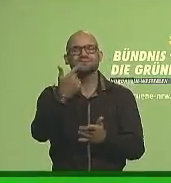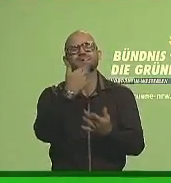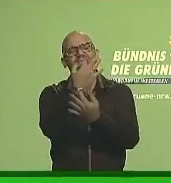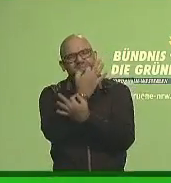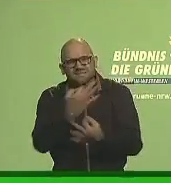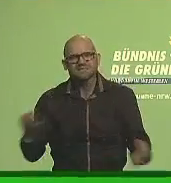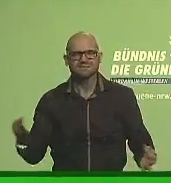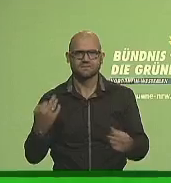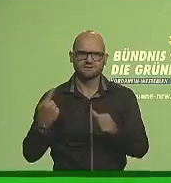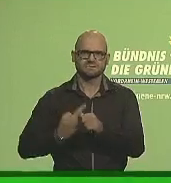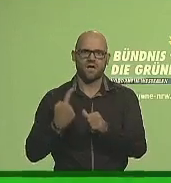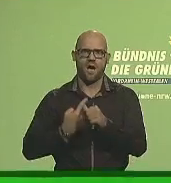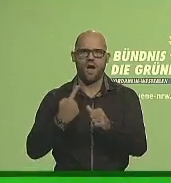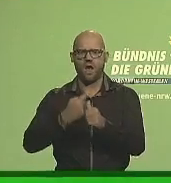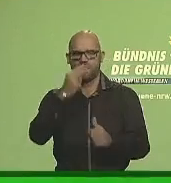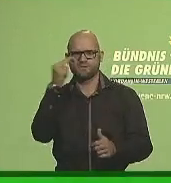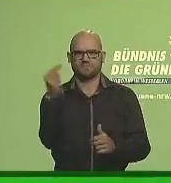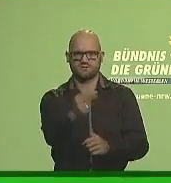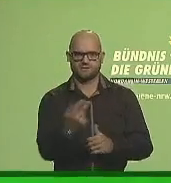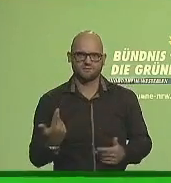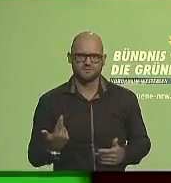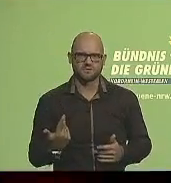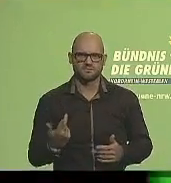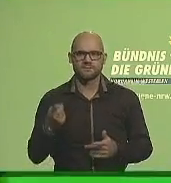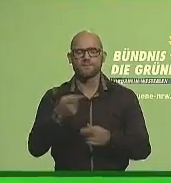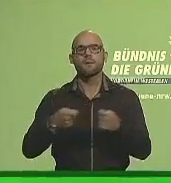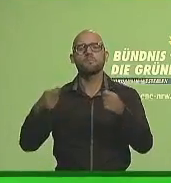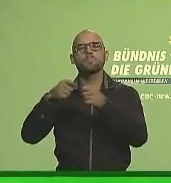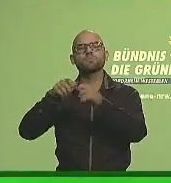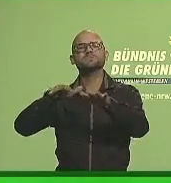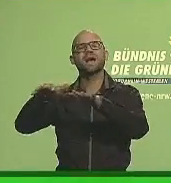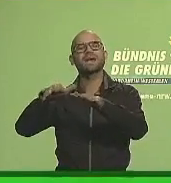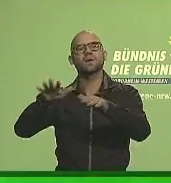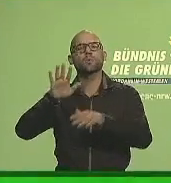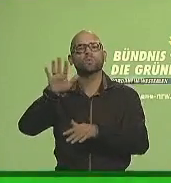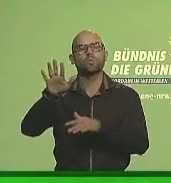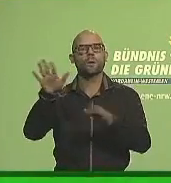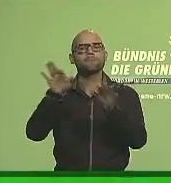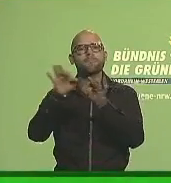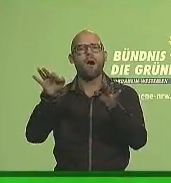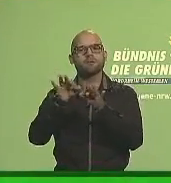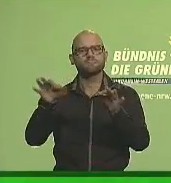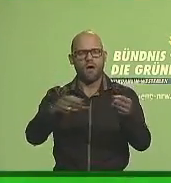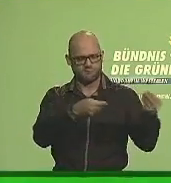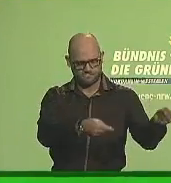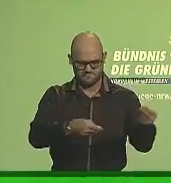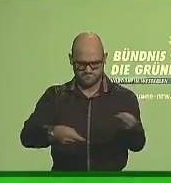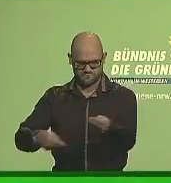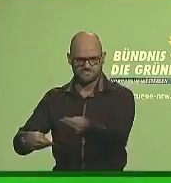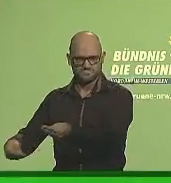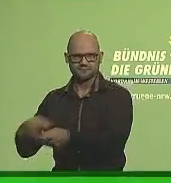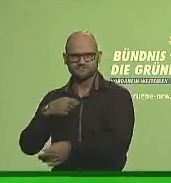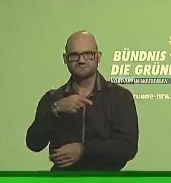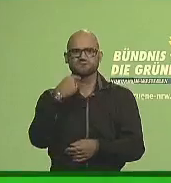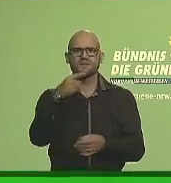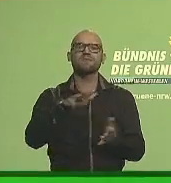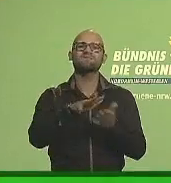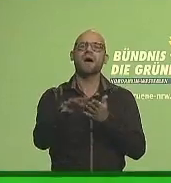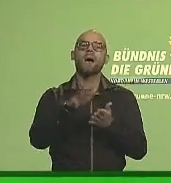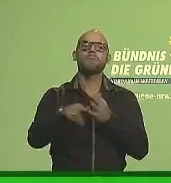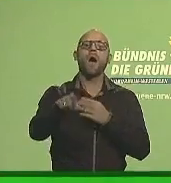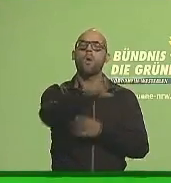an. Die Bundesregierung hat Maßnahmen auf den Tisch gelegt, dass der Strom für die Verbraucher 2,6